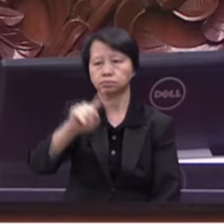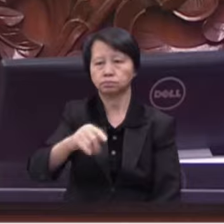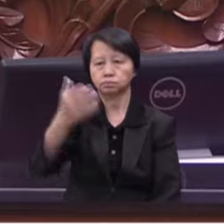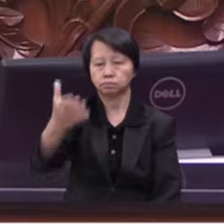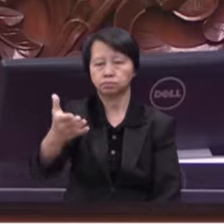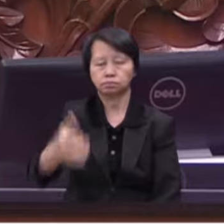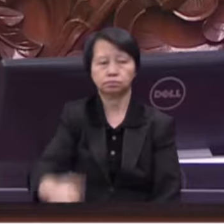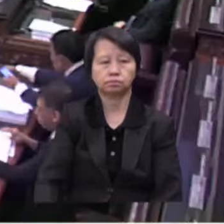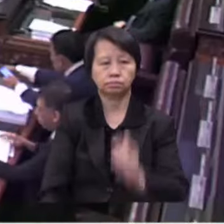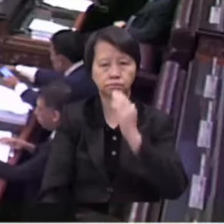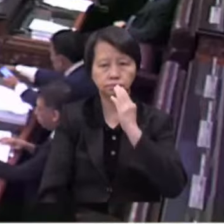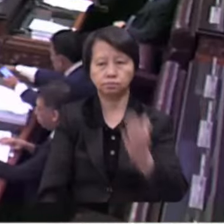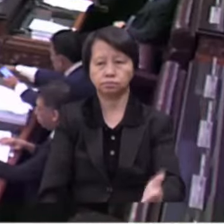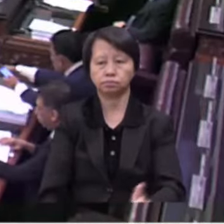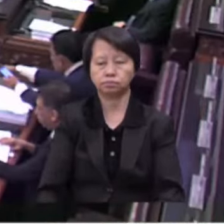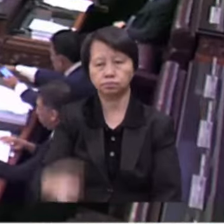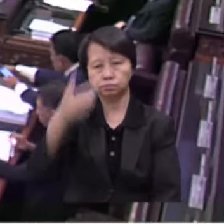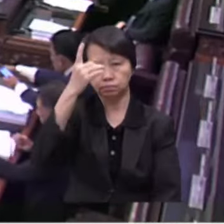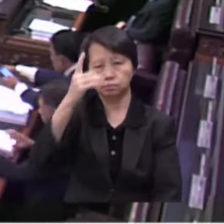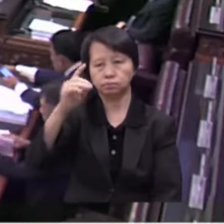Terima kasih atau